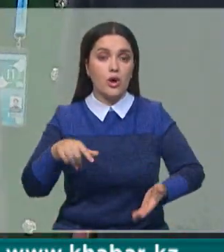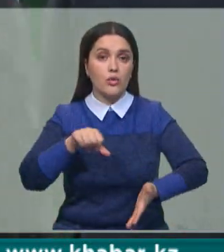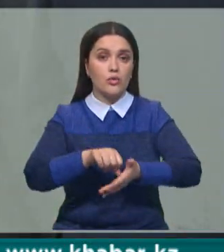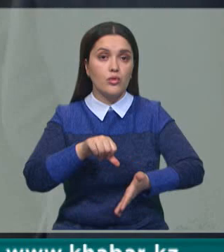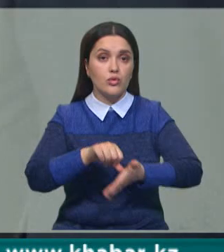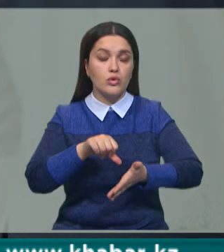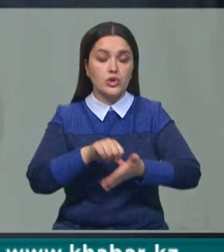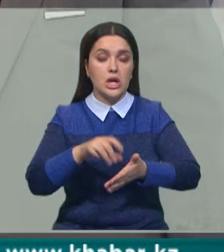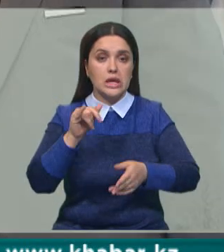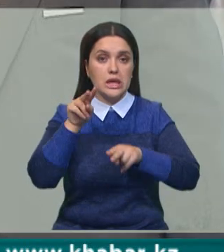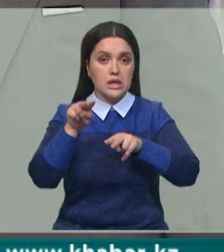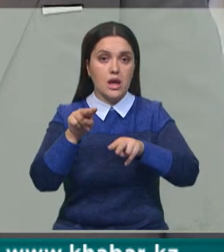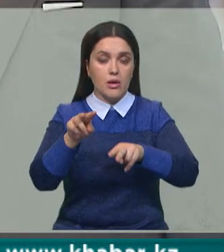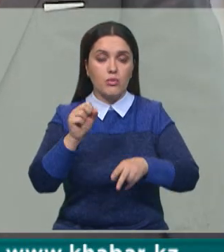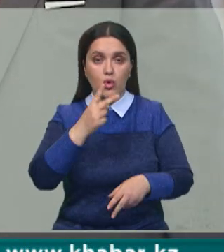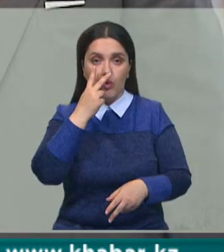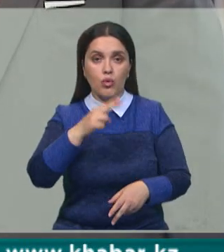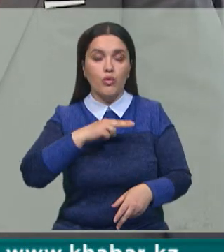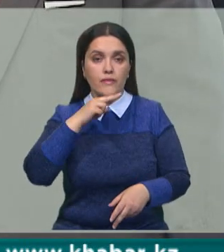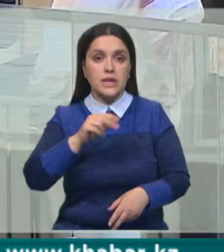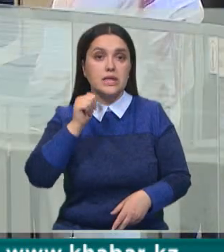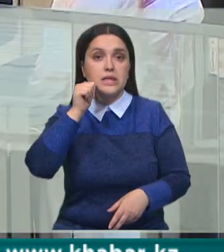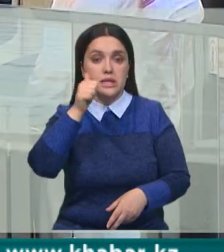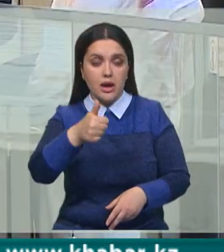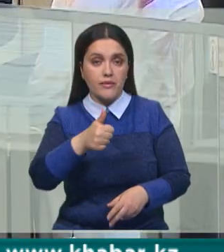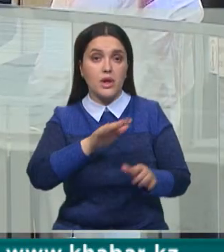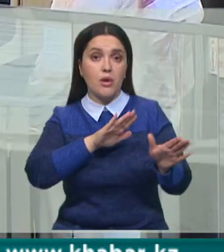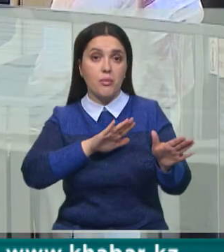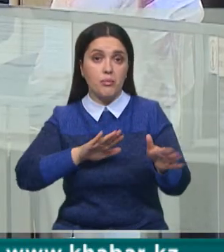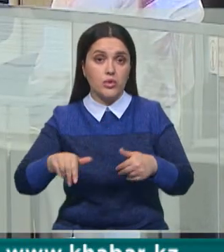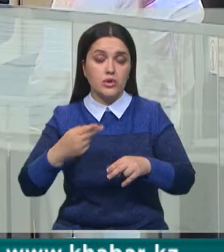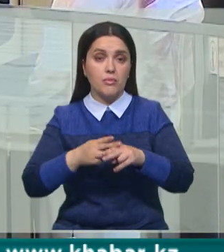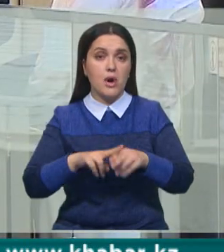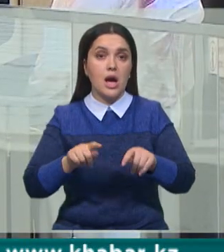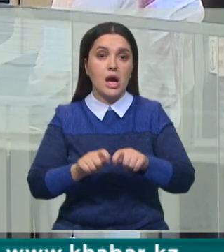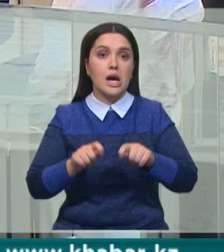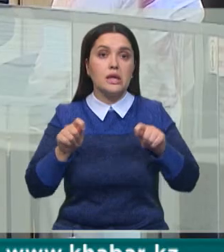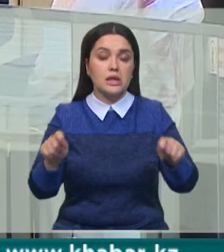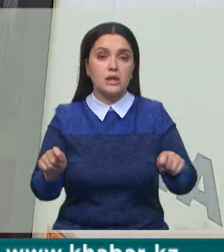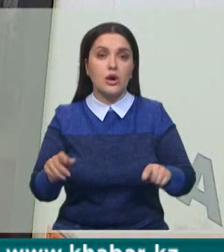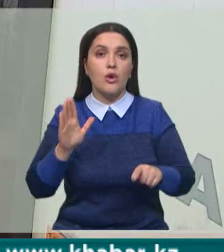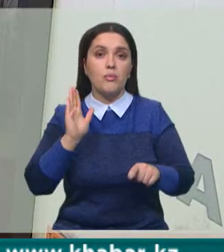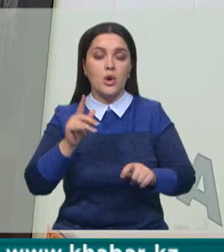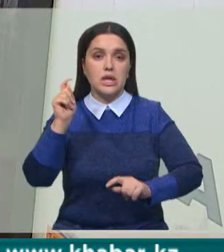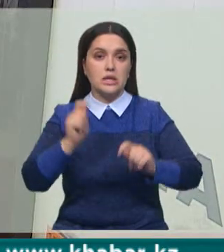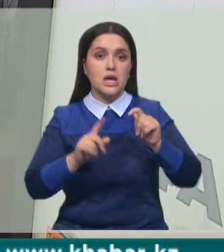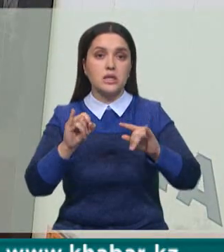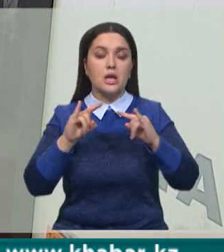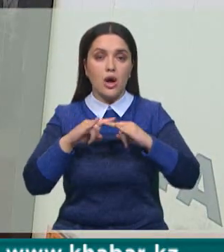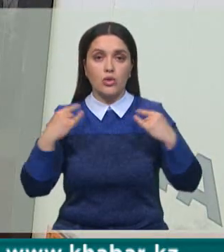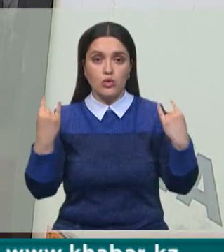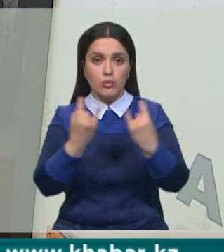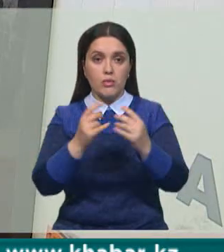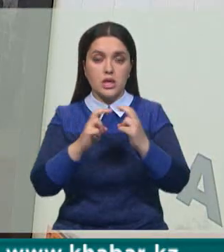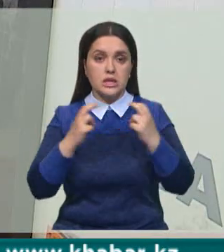и наблюдатели смогут увидеть завтра. После традиционной яркой церемонии открытия пройдут саммит за круглым столом,